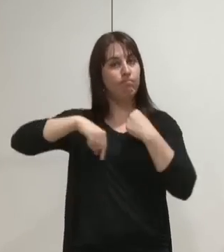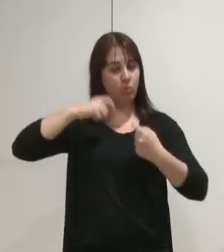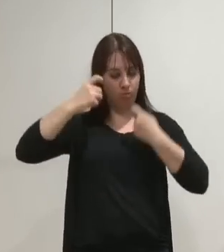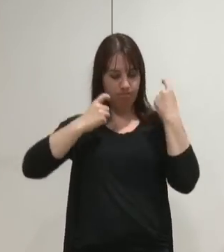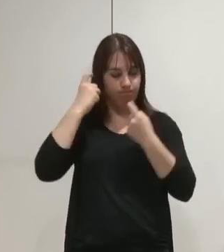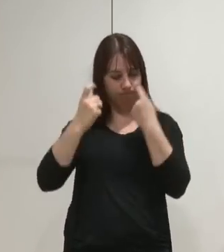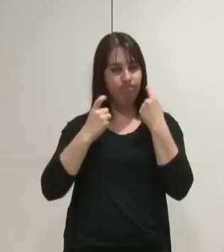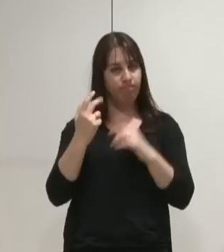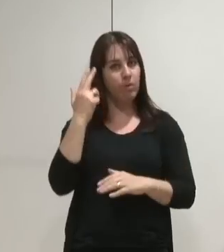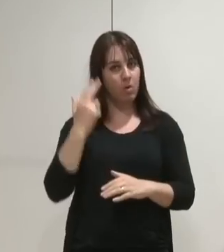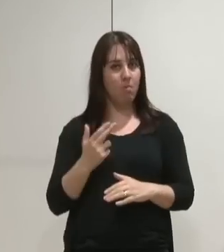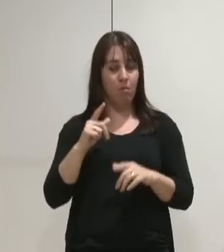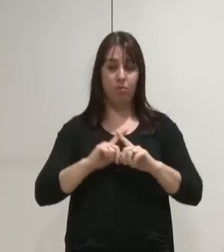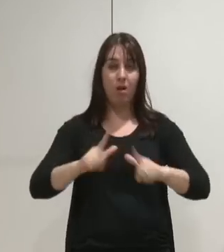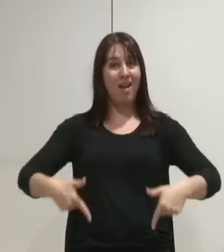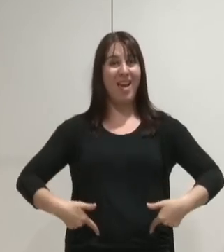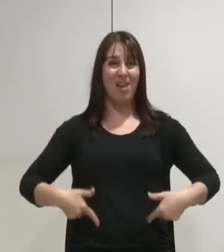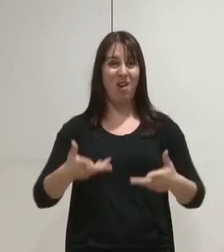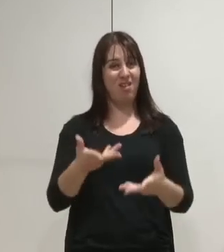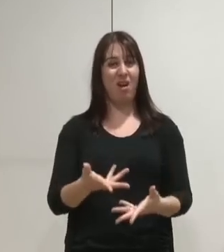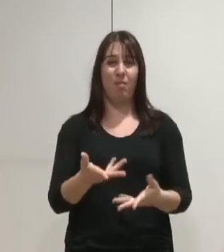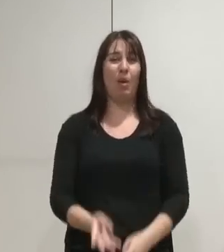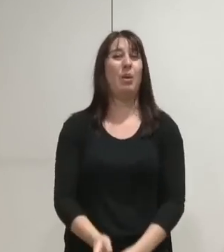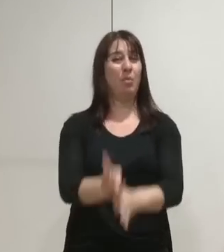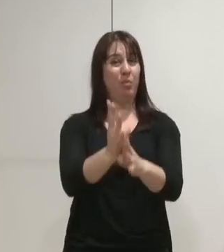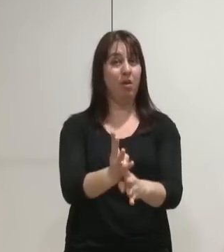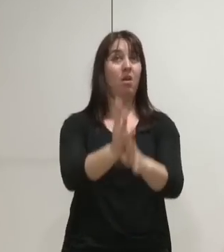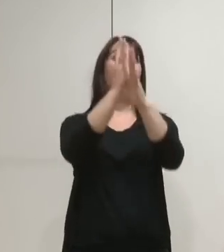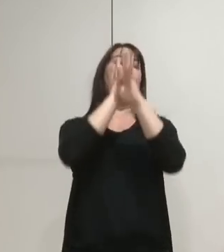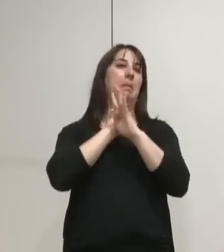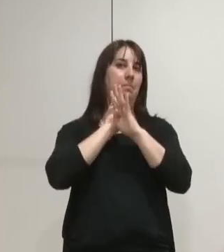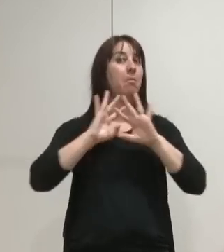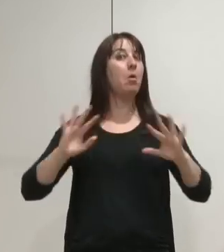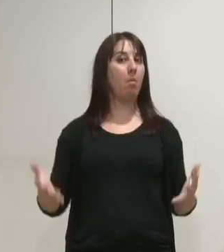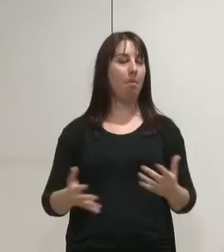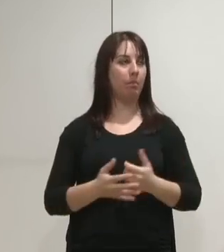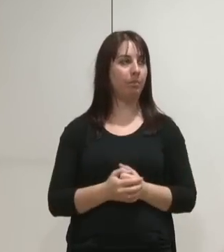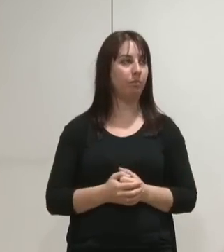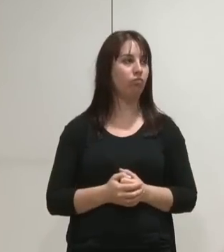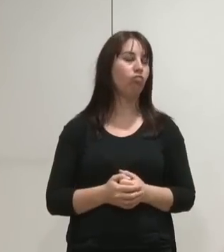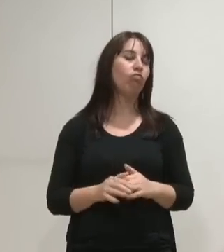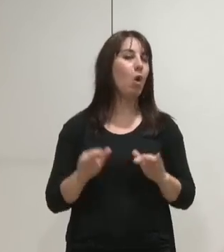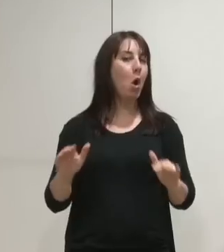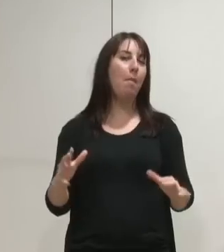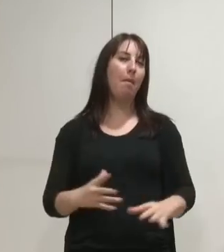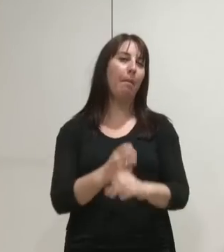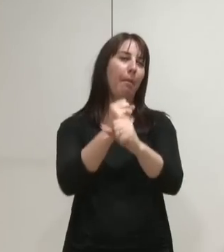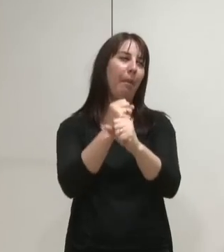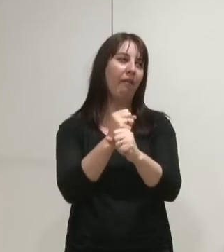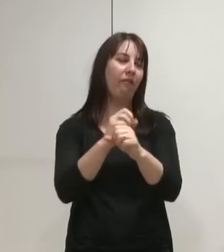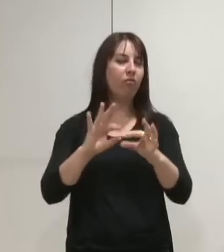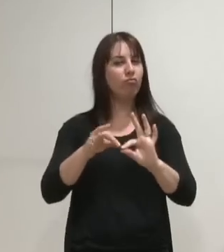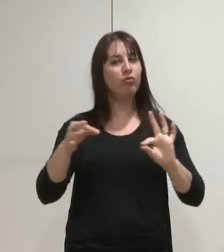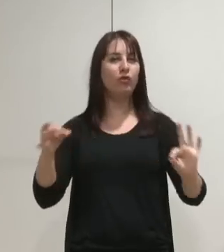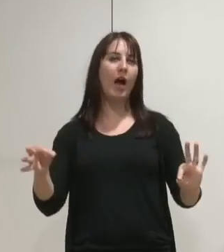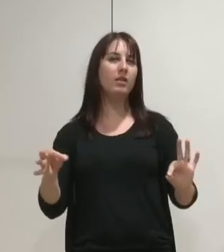la capacité d'accueil des écoles et puis finalement juste peut-être une petite phrase très rapide qui